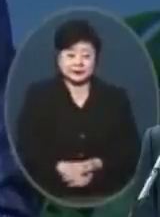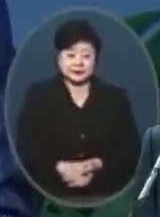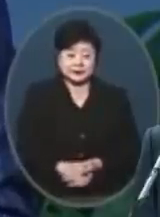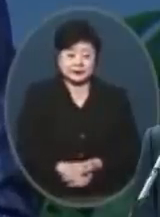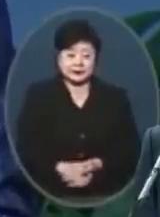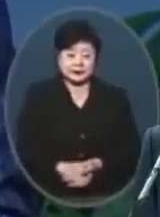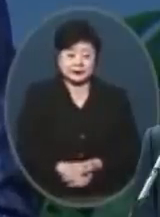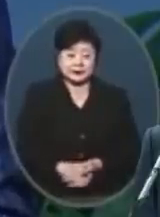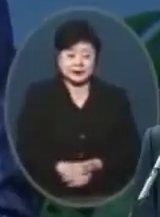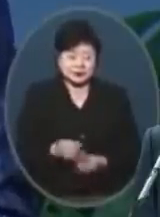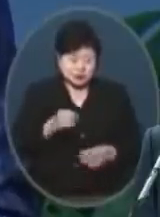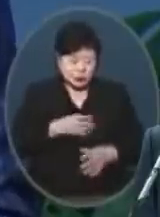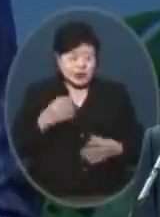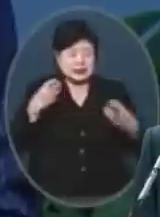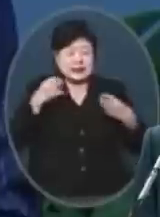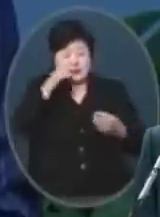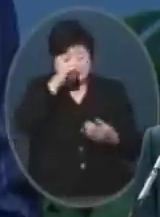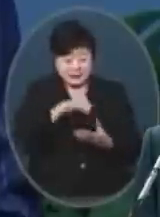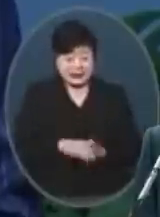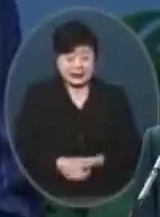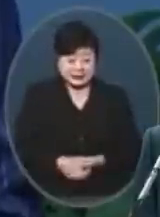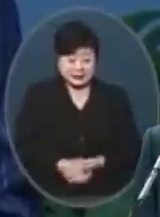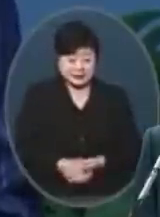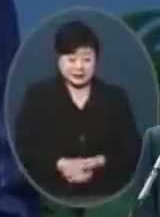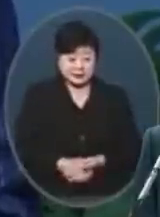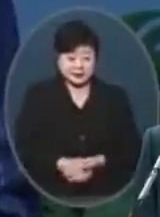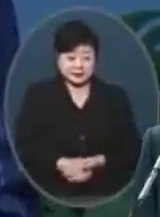대단한 책임이 있습니다.